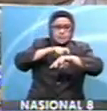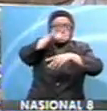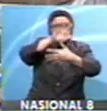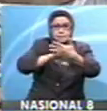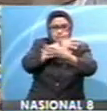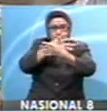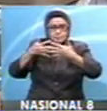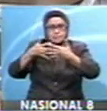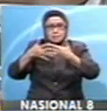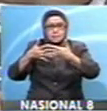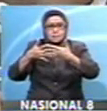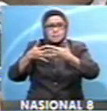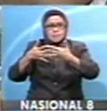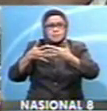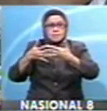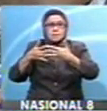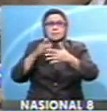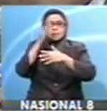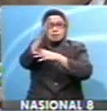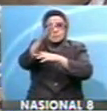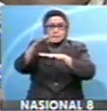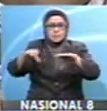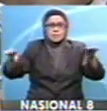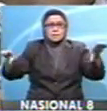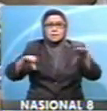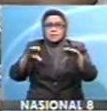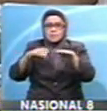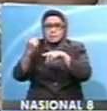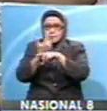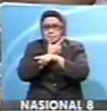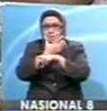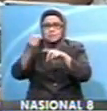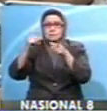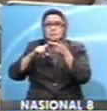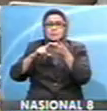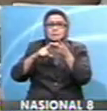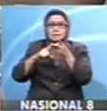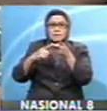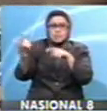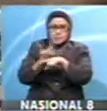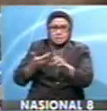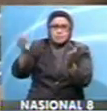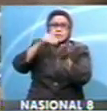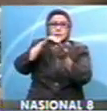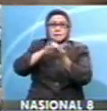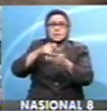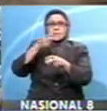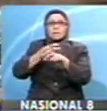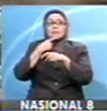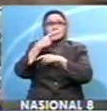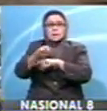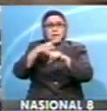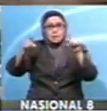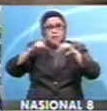we want to do refit very difficult for us to to say but I've been told the upgrading of sepangar